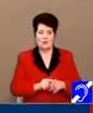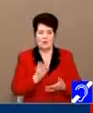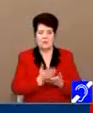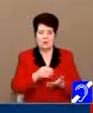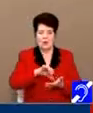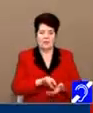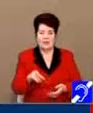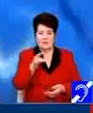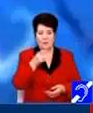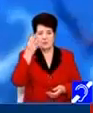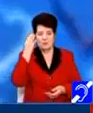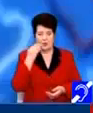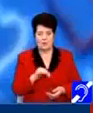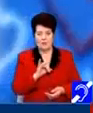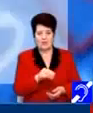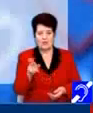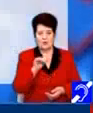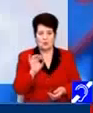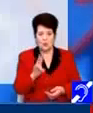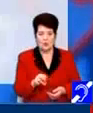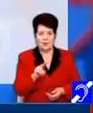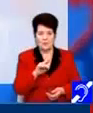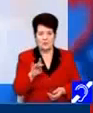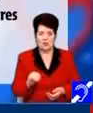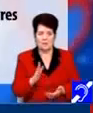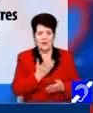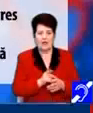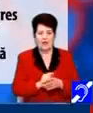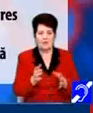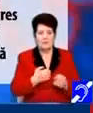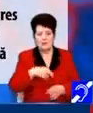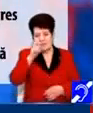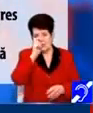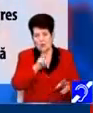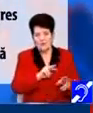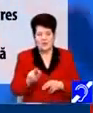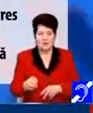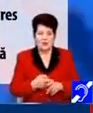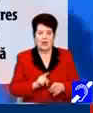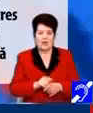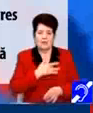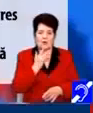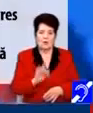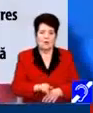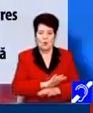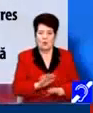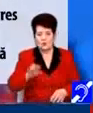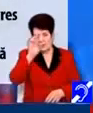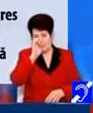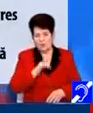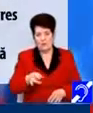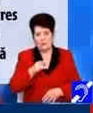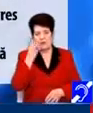al Republicii Moldova. Igor Dodon și PSRM sunt cei care au primit statut de observator și categoric nu statul